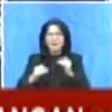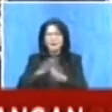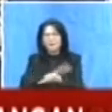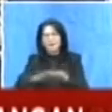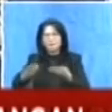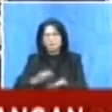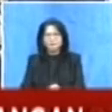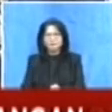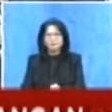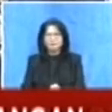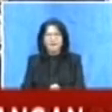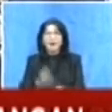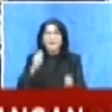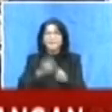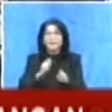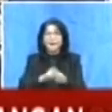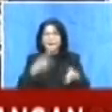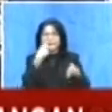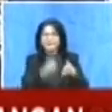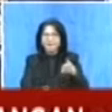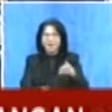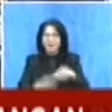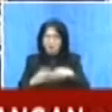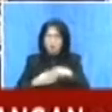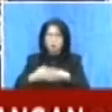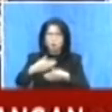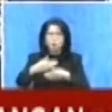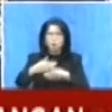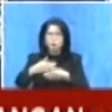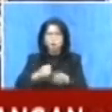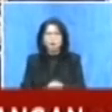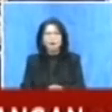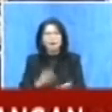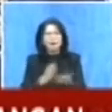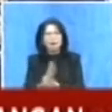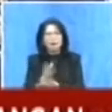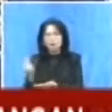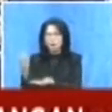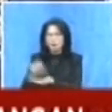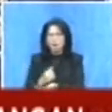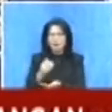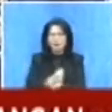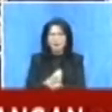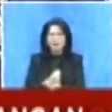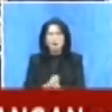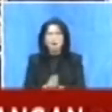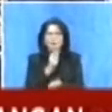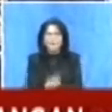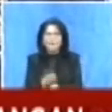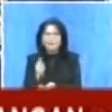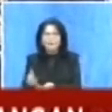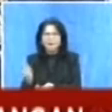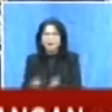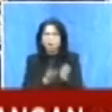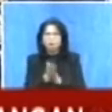Reformasi fiskal juga terus dijalankan melalui optimalisasi pendapatan, penguatan belanja berkualitas,